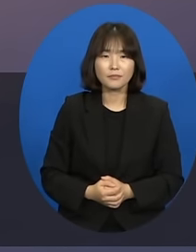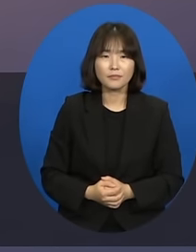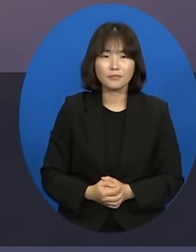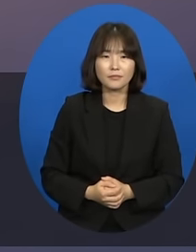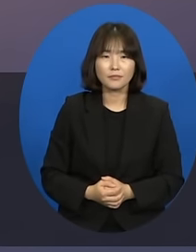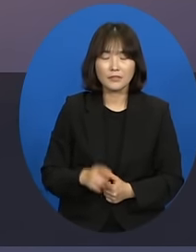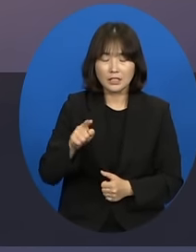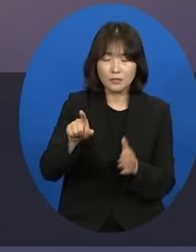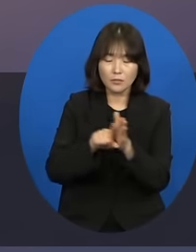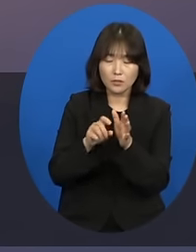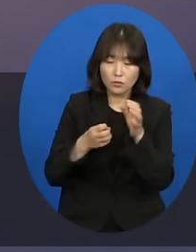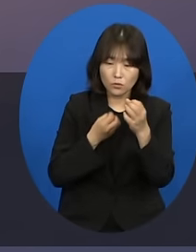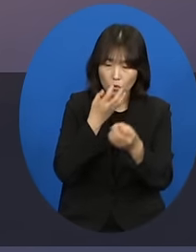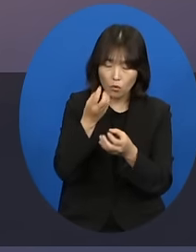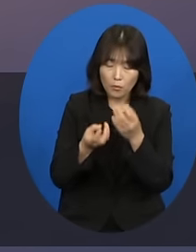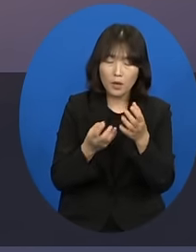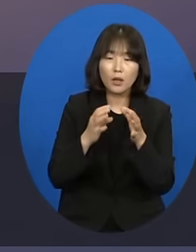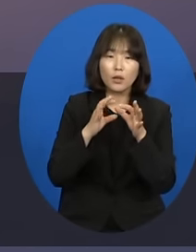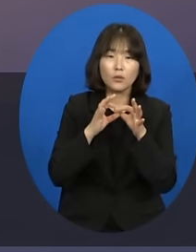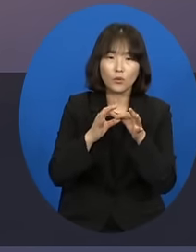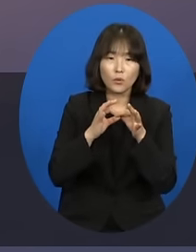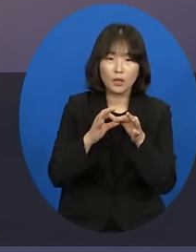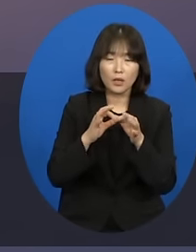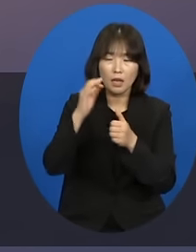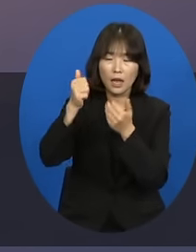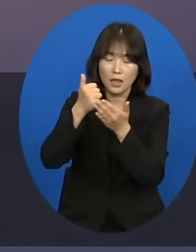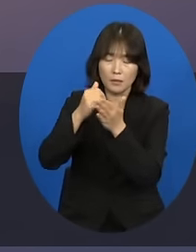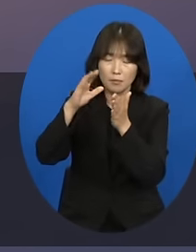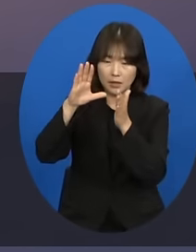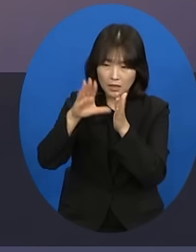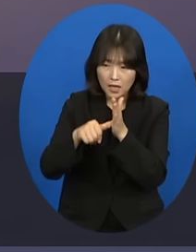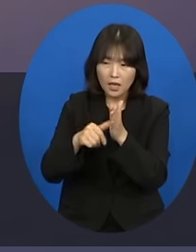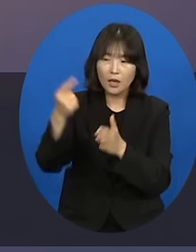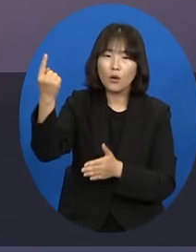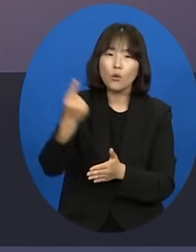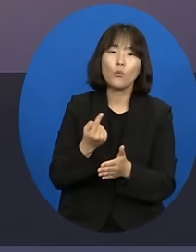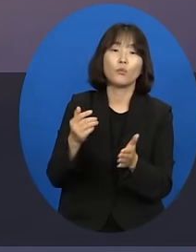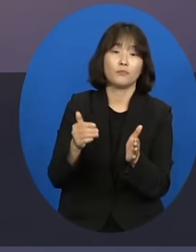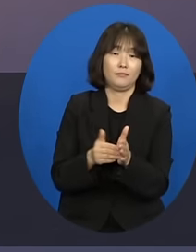거 아닙니까? 그때 그 자리로.